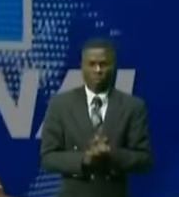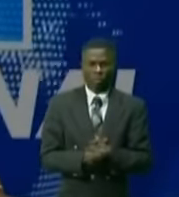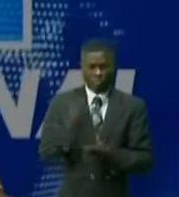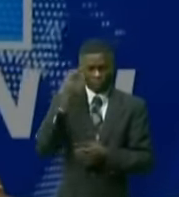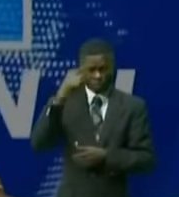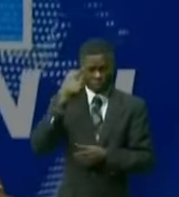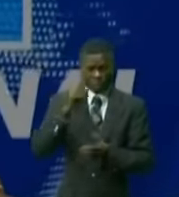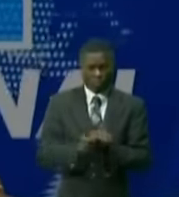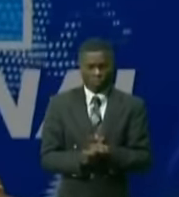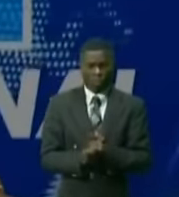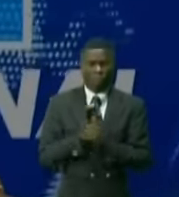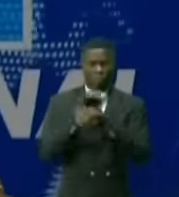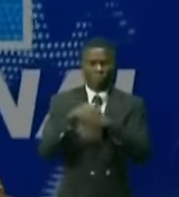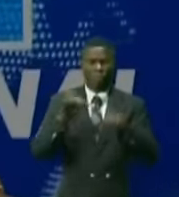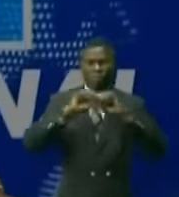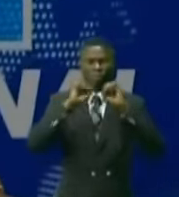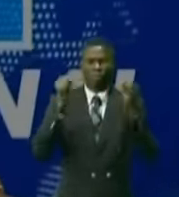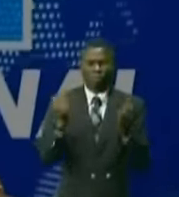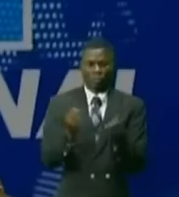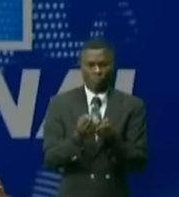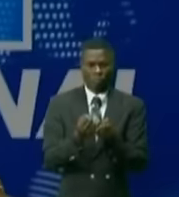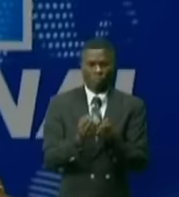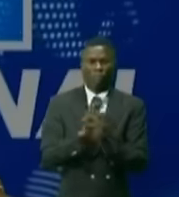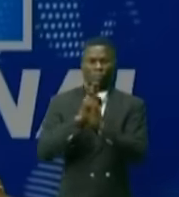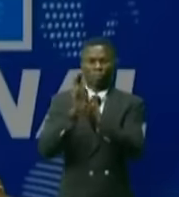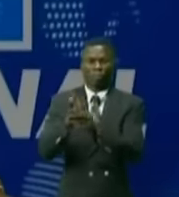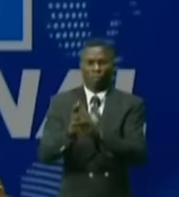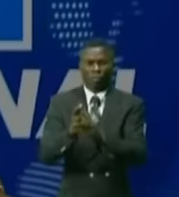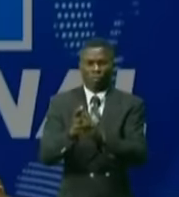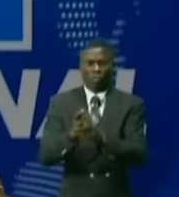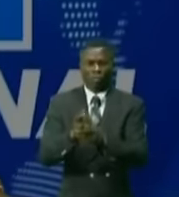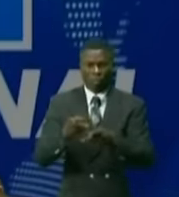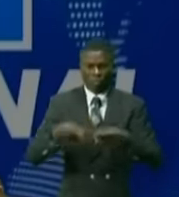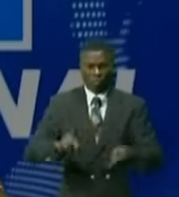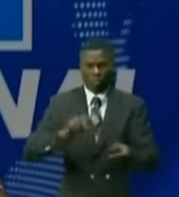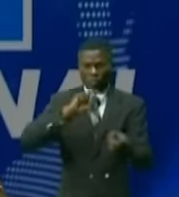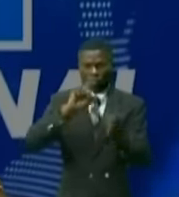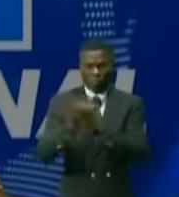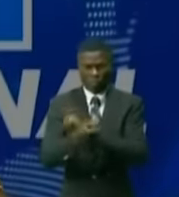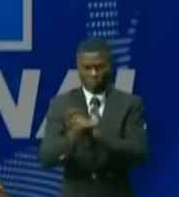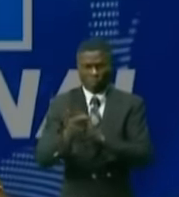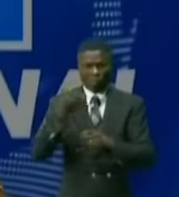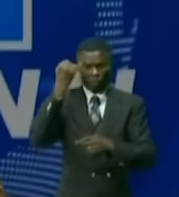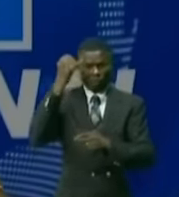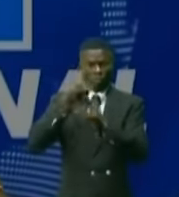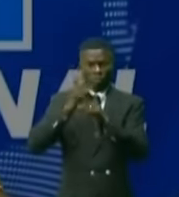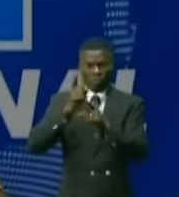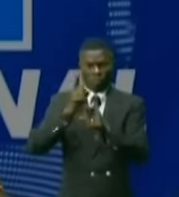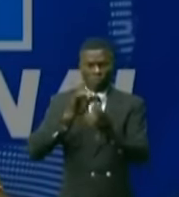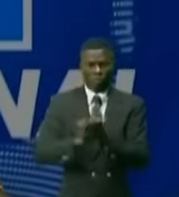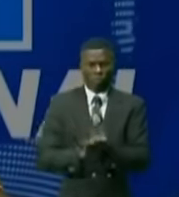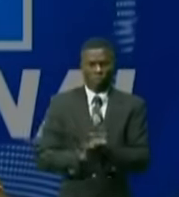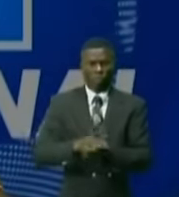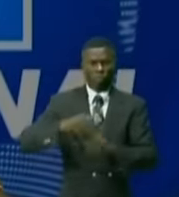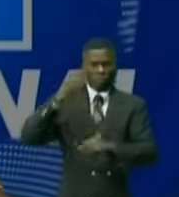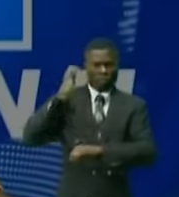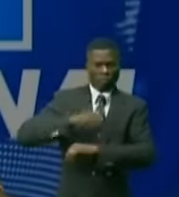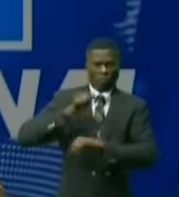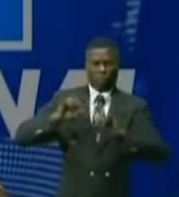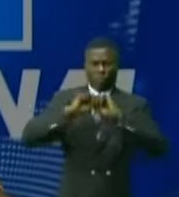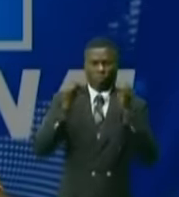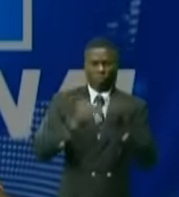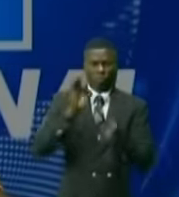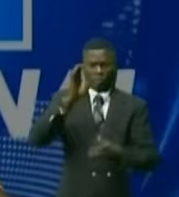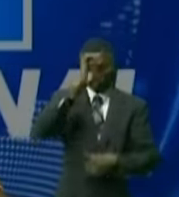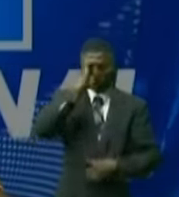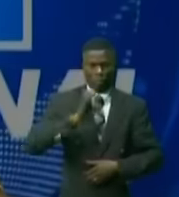de ses engagements sociaux et en réponse à l'impulsion de la réforme initiée par le timonier de la justice sociale, son